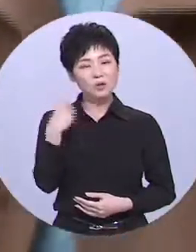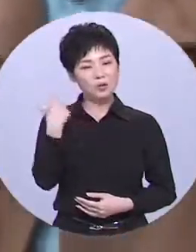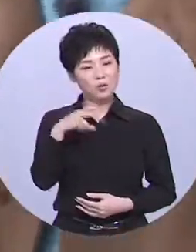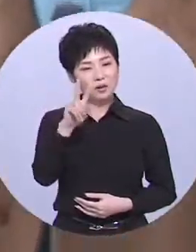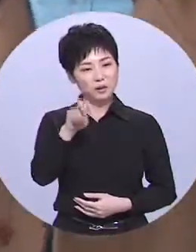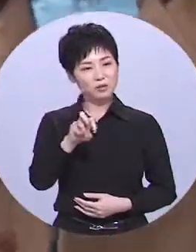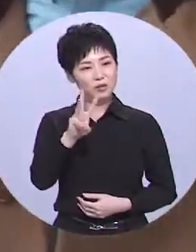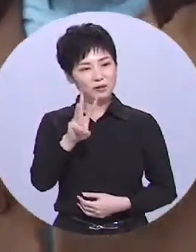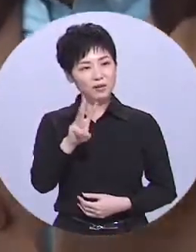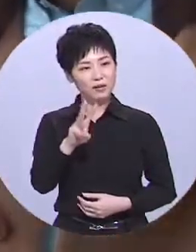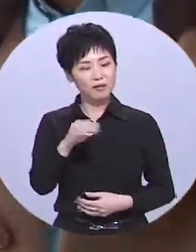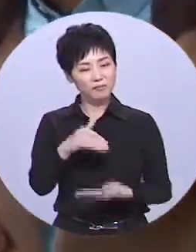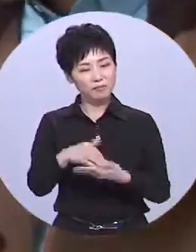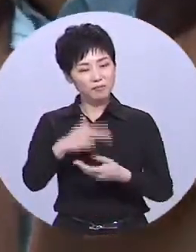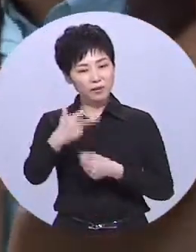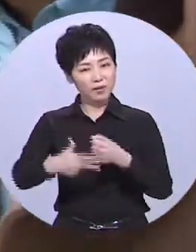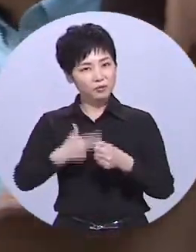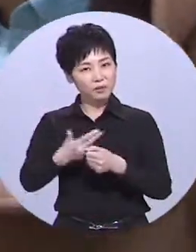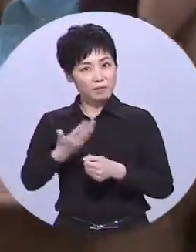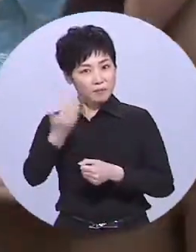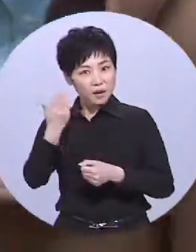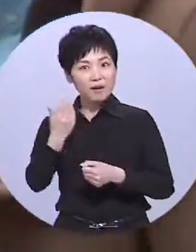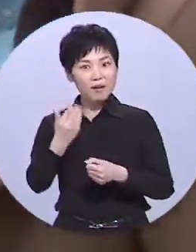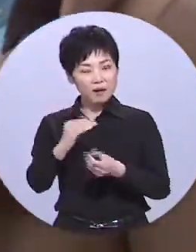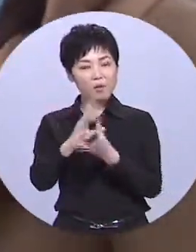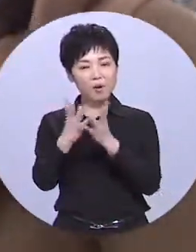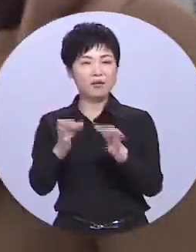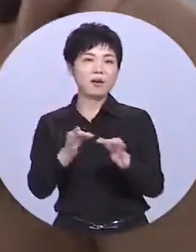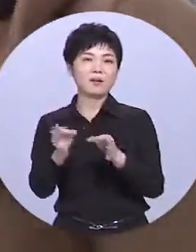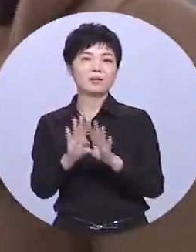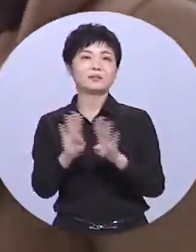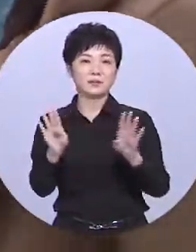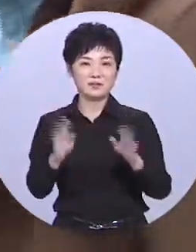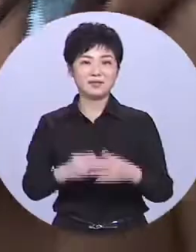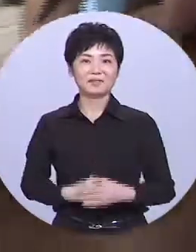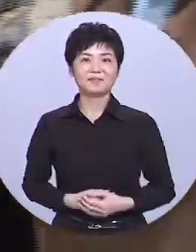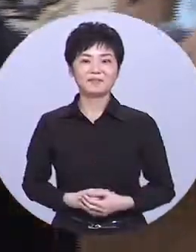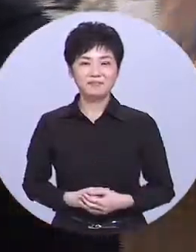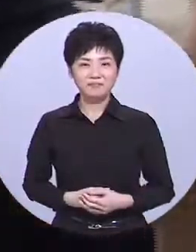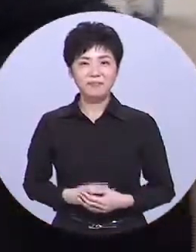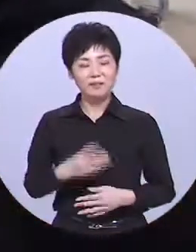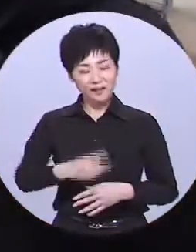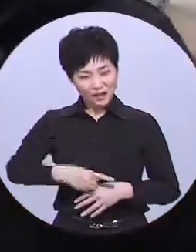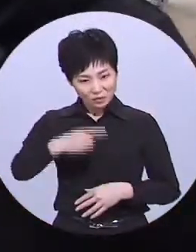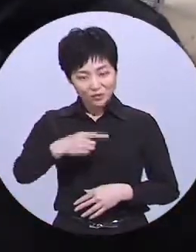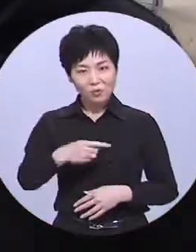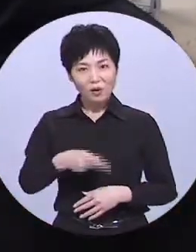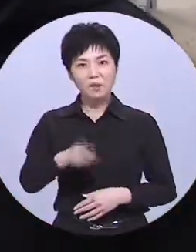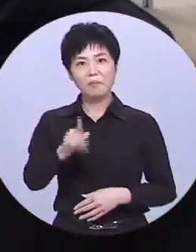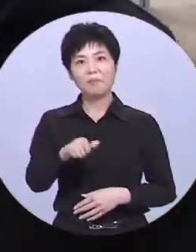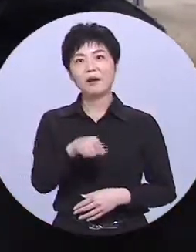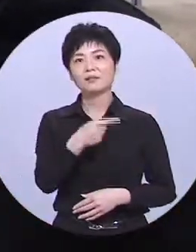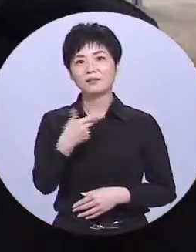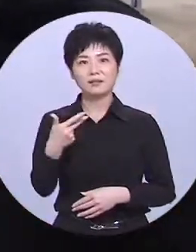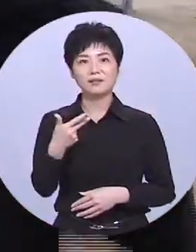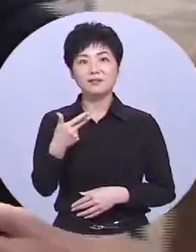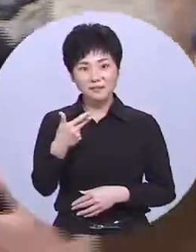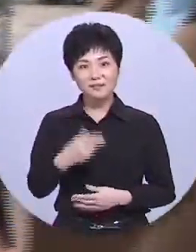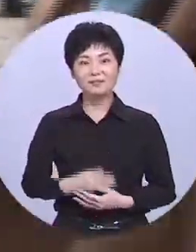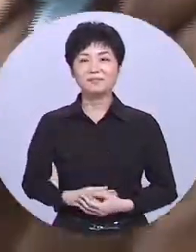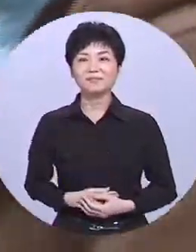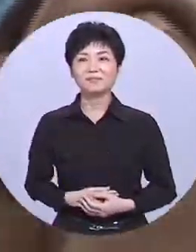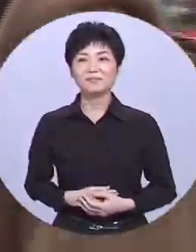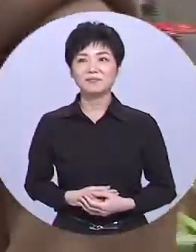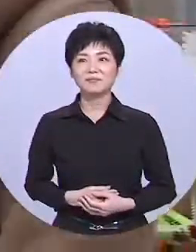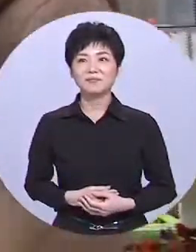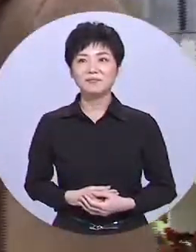23年、今から70年ぐらい前から始まりまして、うん、一番最初にこちらのパンジーが作られたんですね。 あ、あ、だから